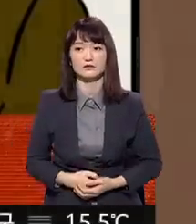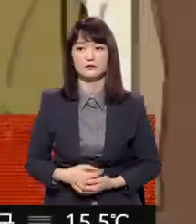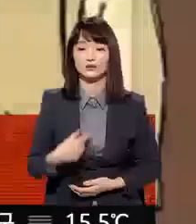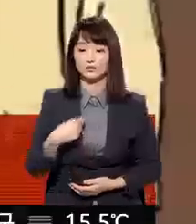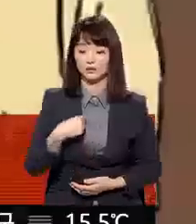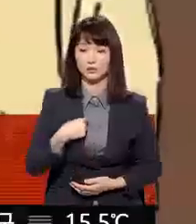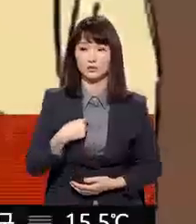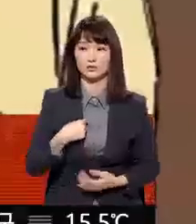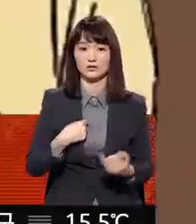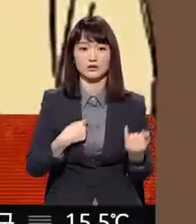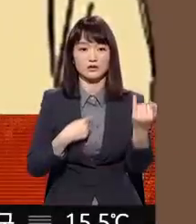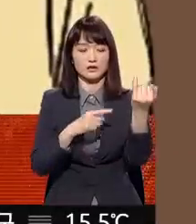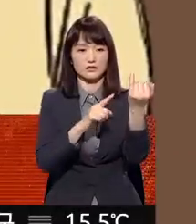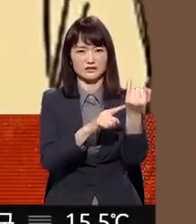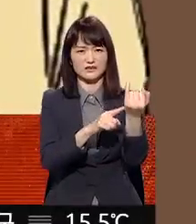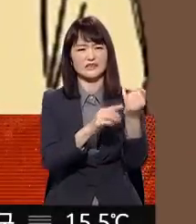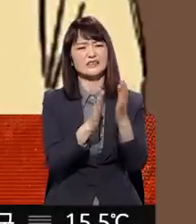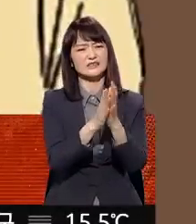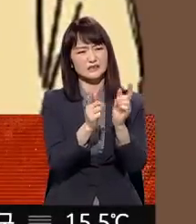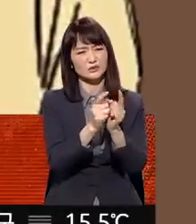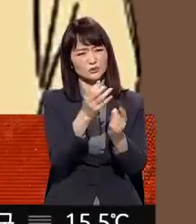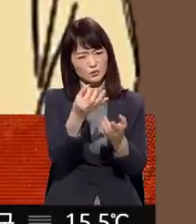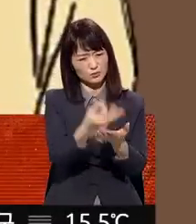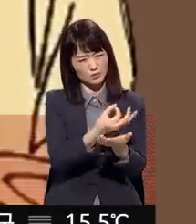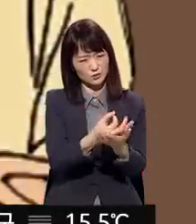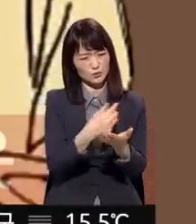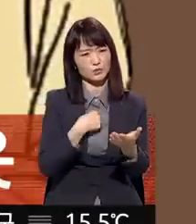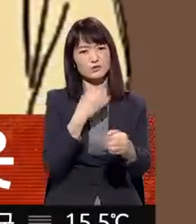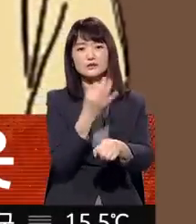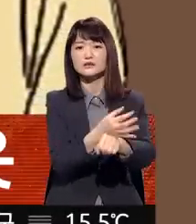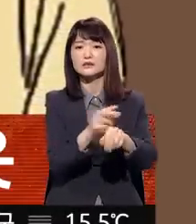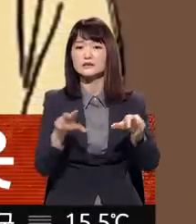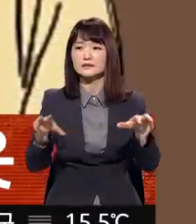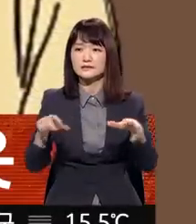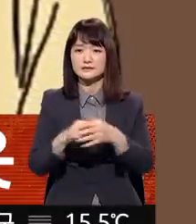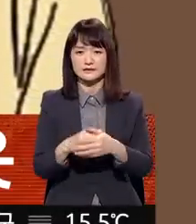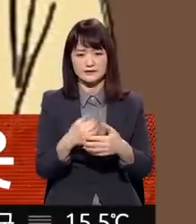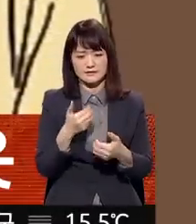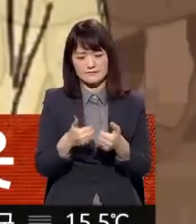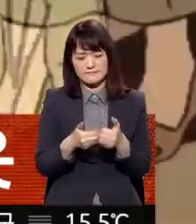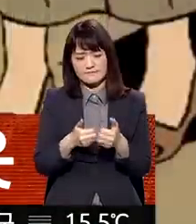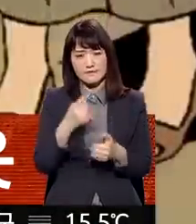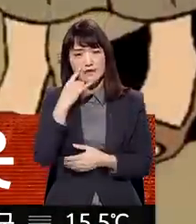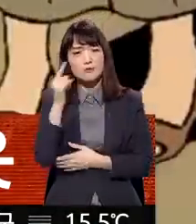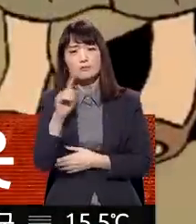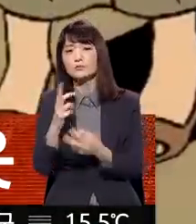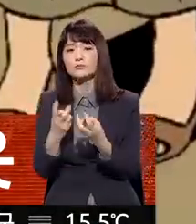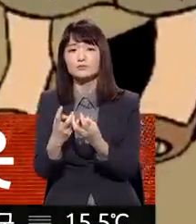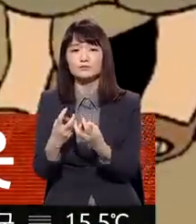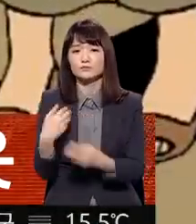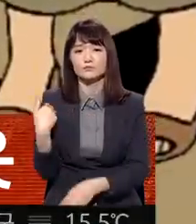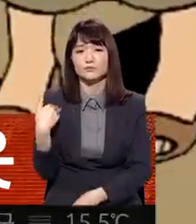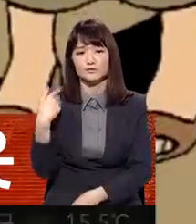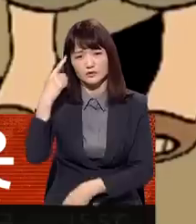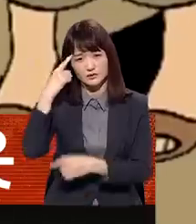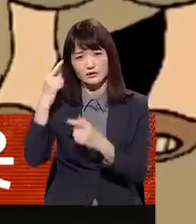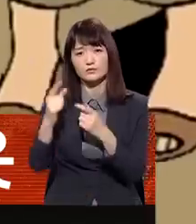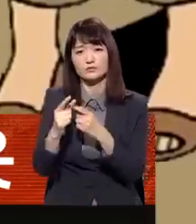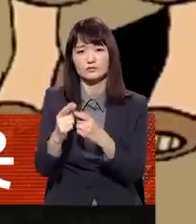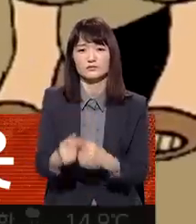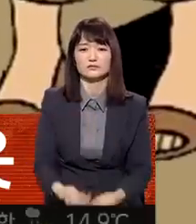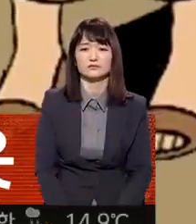옷은 언니가 직접 번 돈으로 산 거였습니다. 아. 이 싸움 때문에 지금까지 냉전인 상황인데 어머니가 어떻게 하셔야 할지 고민이라고